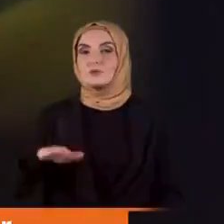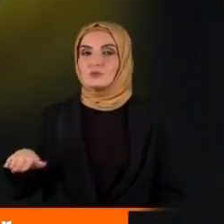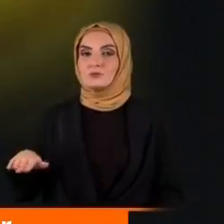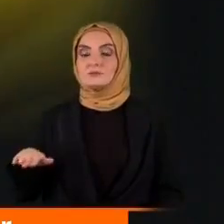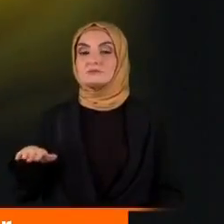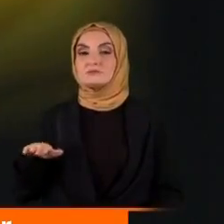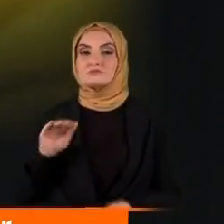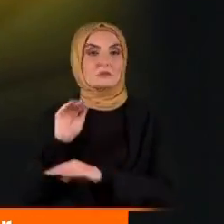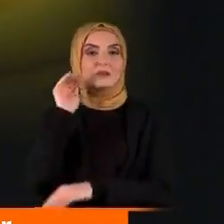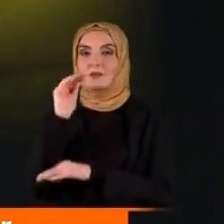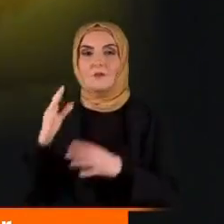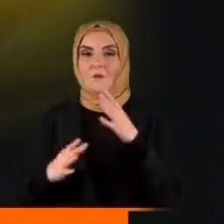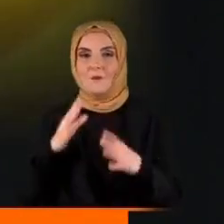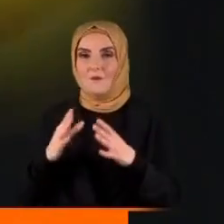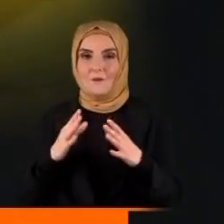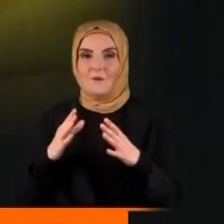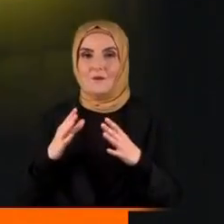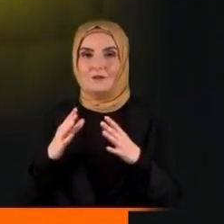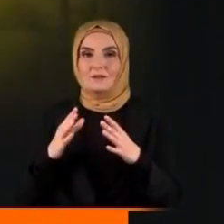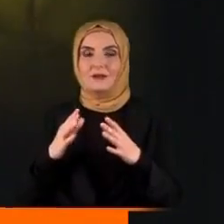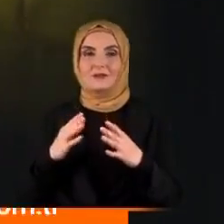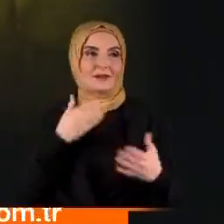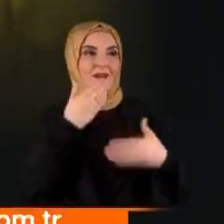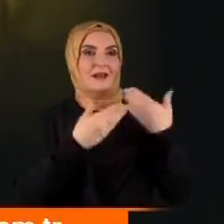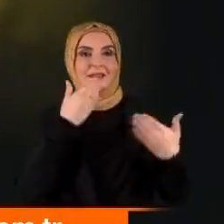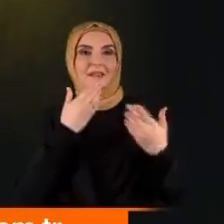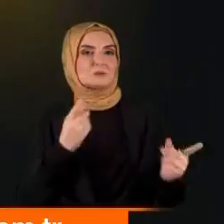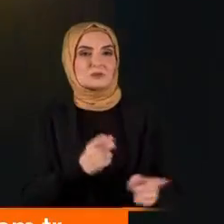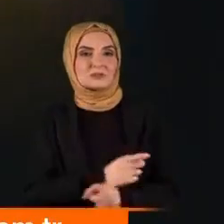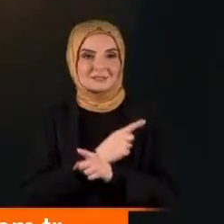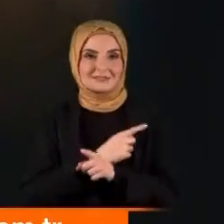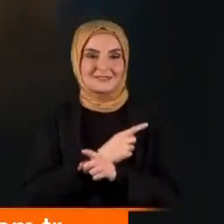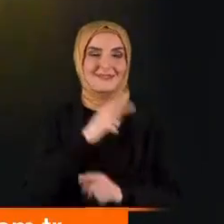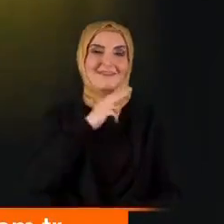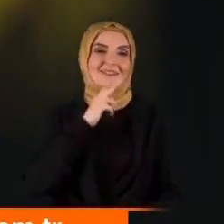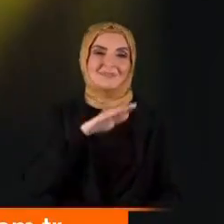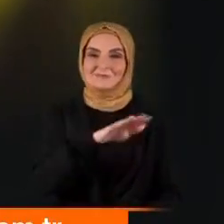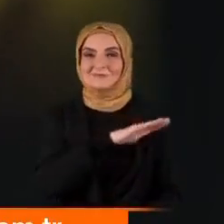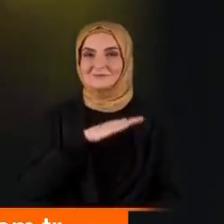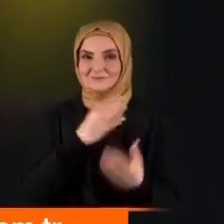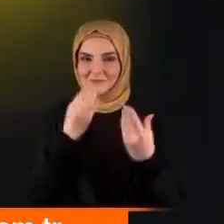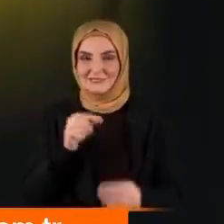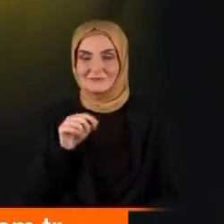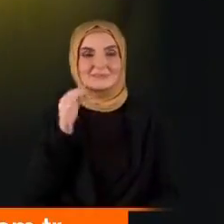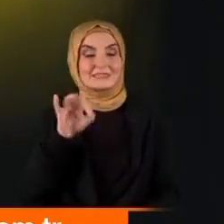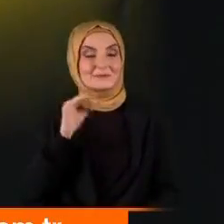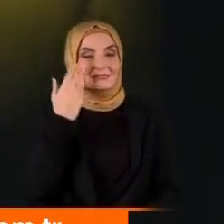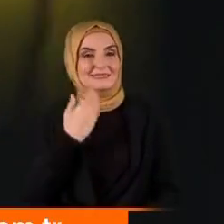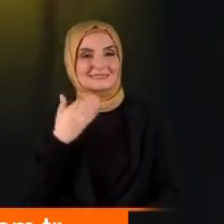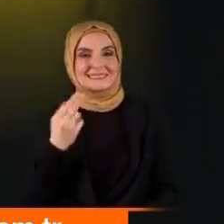Çocukların yaşadıkları olayları betimleme biçimleri çoğu zaman yüzleri gülümsetir. Şimdi izleyeceğiniz küçük kızı da bir sivrisinek ısırmış